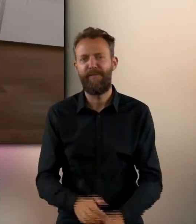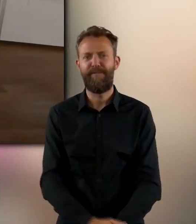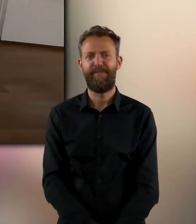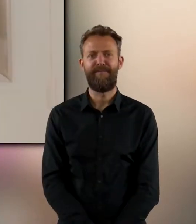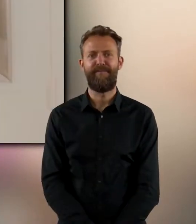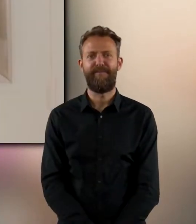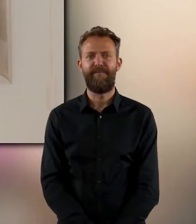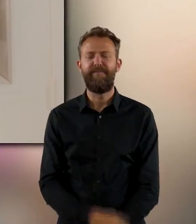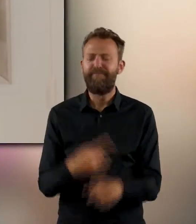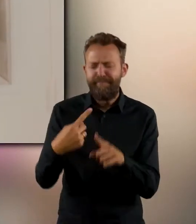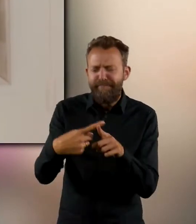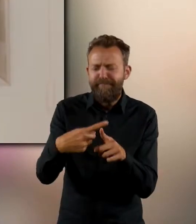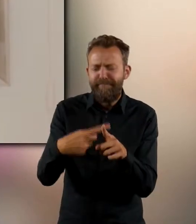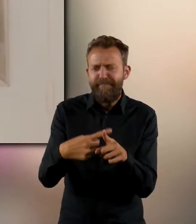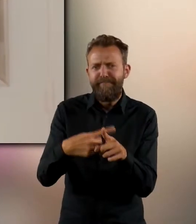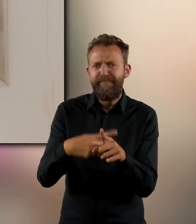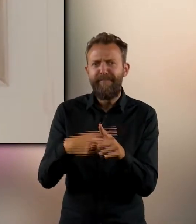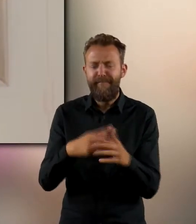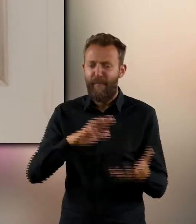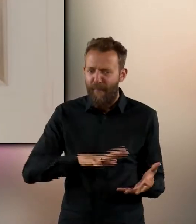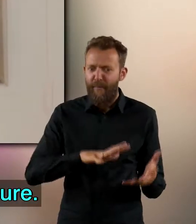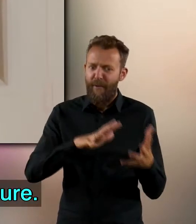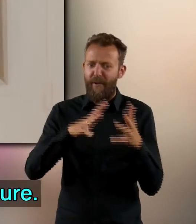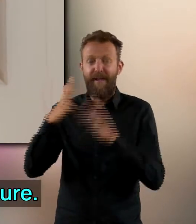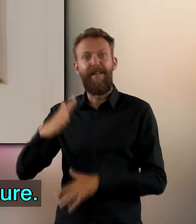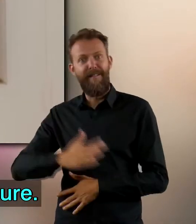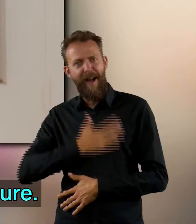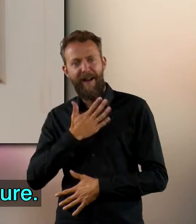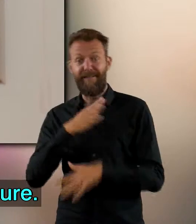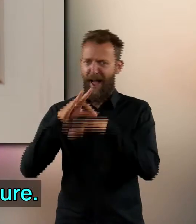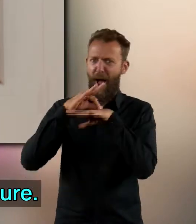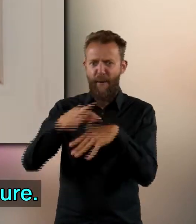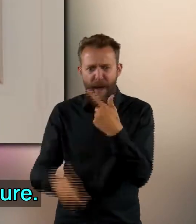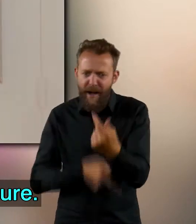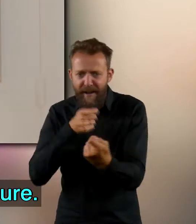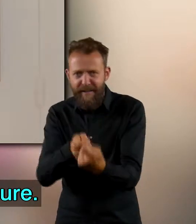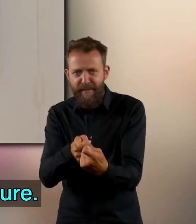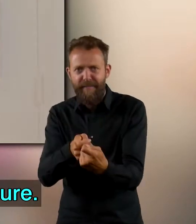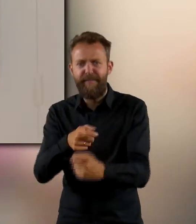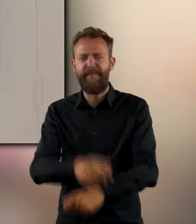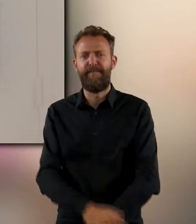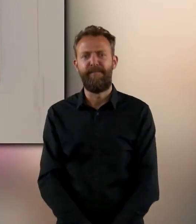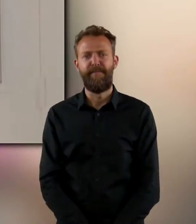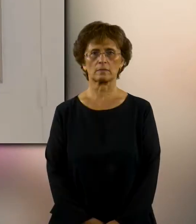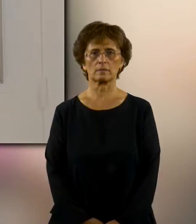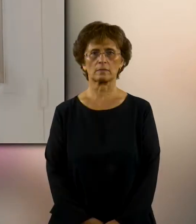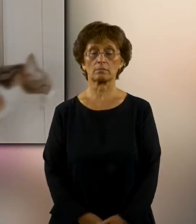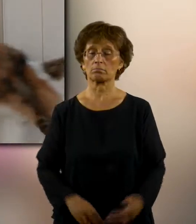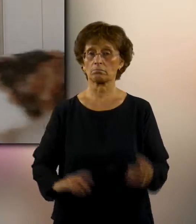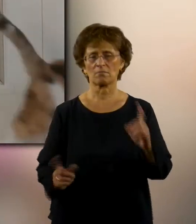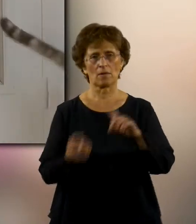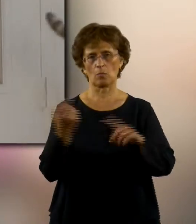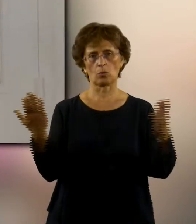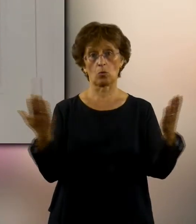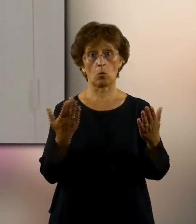instants. Pas à pas, il progresse. C'est le résultat d'un accompagnement à sa mesure.